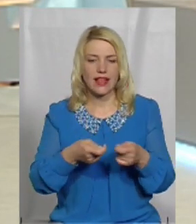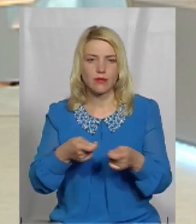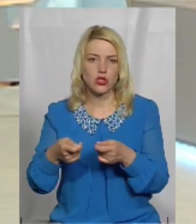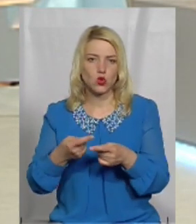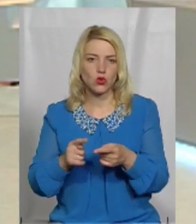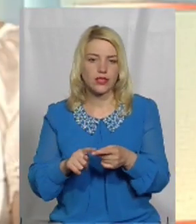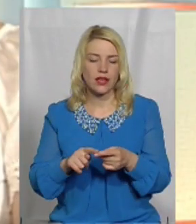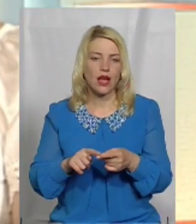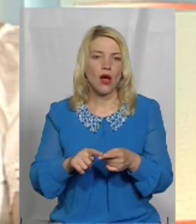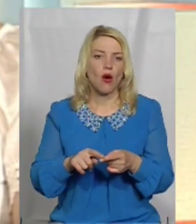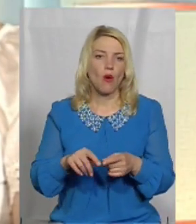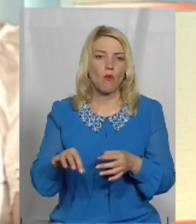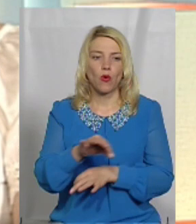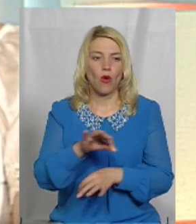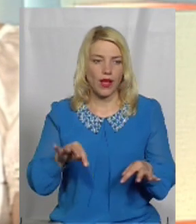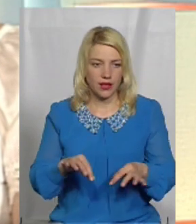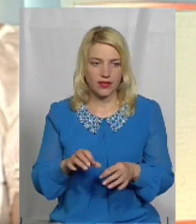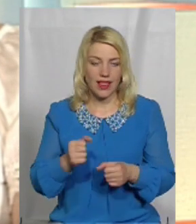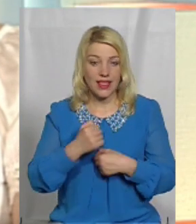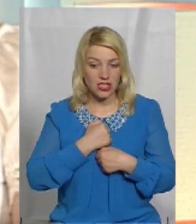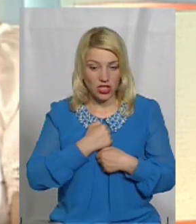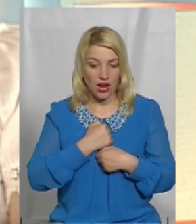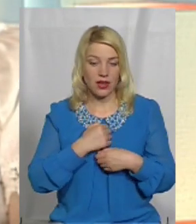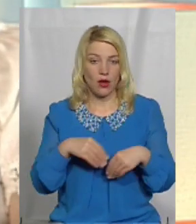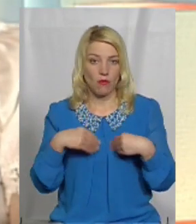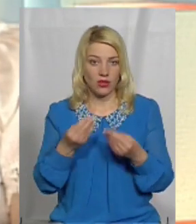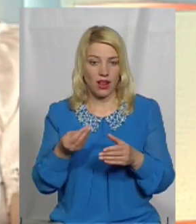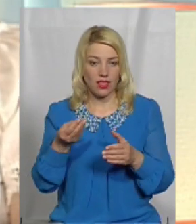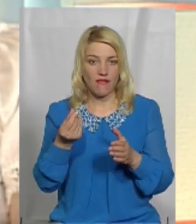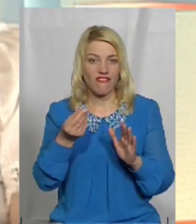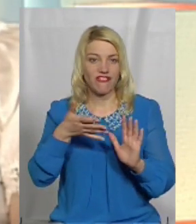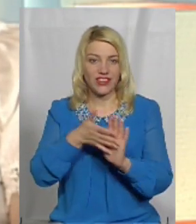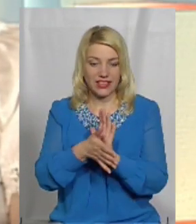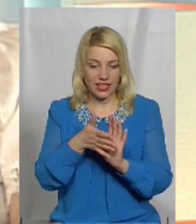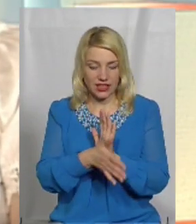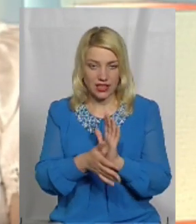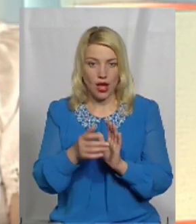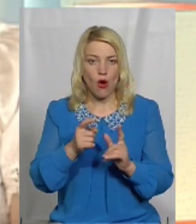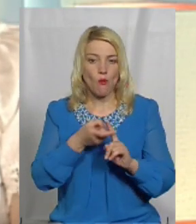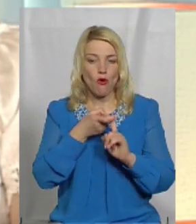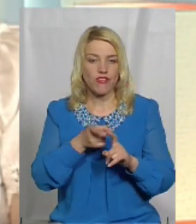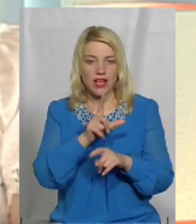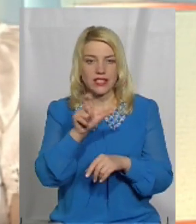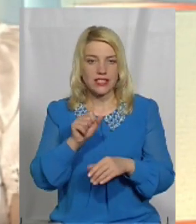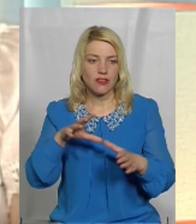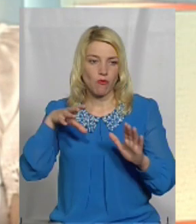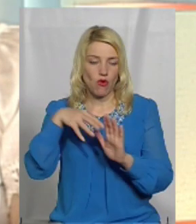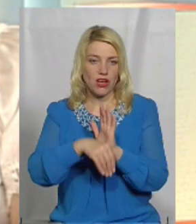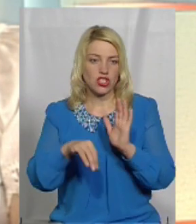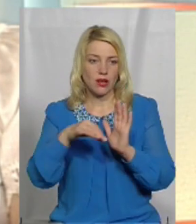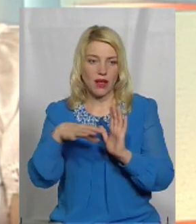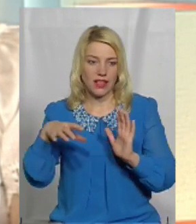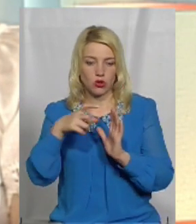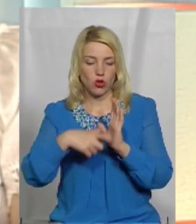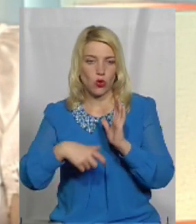проєкт, на жаль, поклала витрати, пов'язані з впровадженням